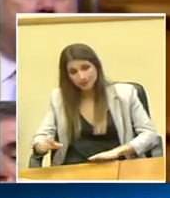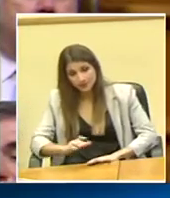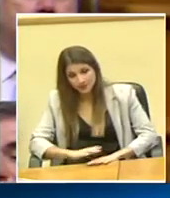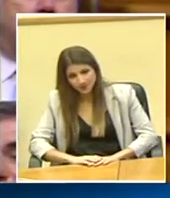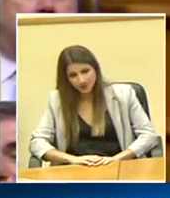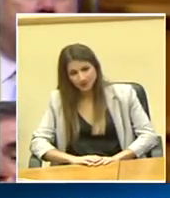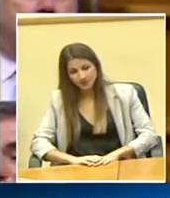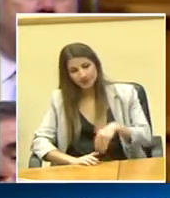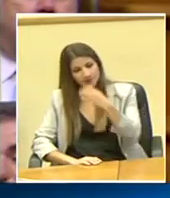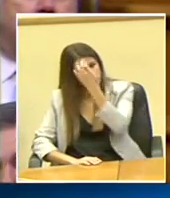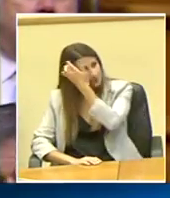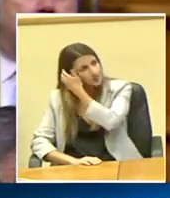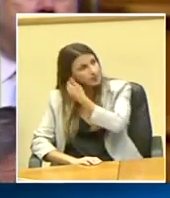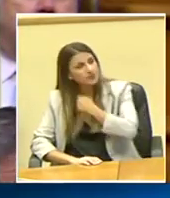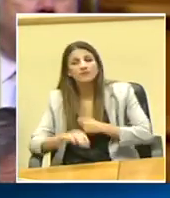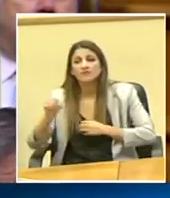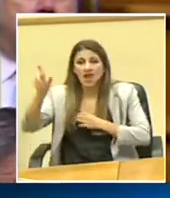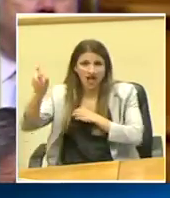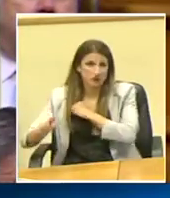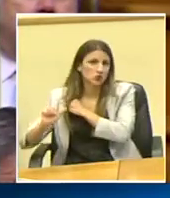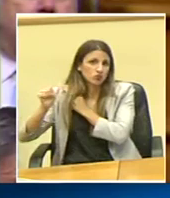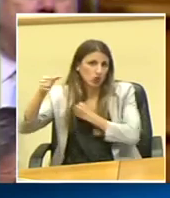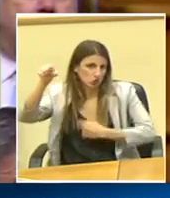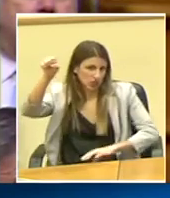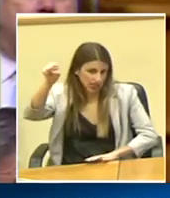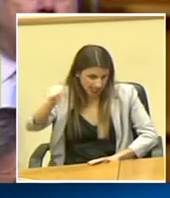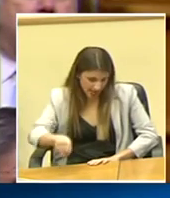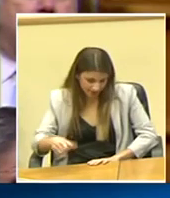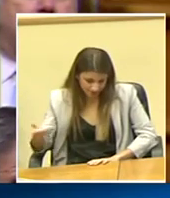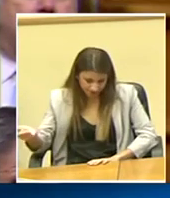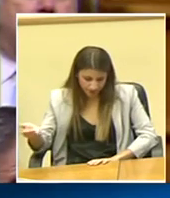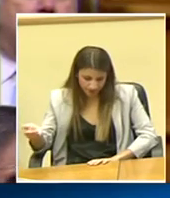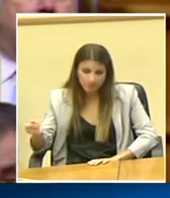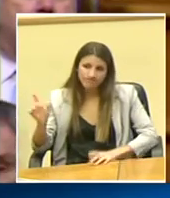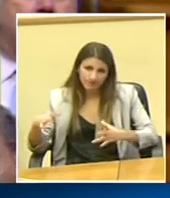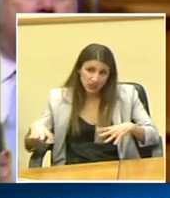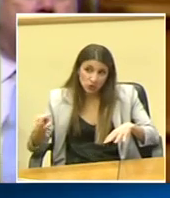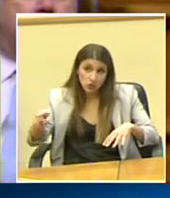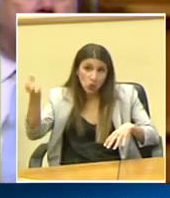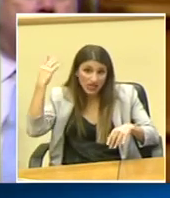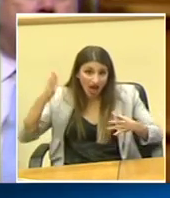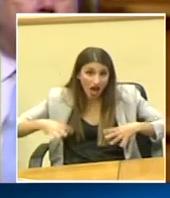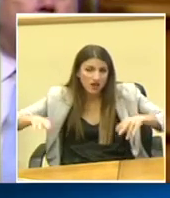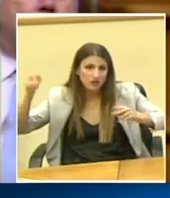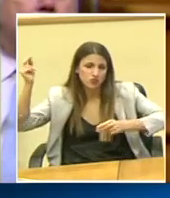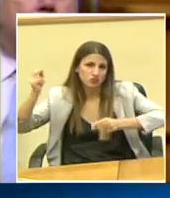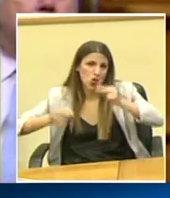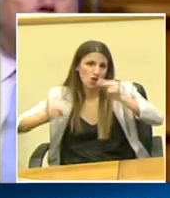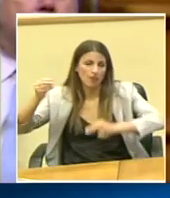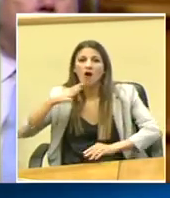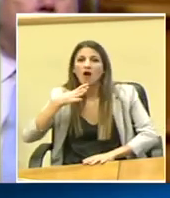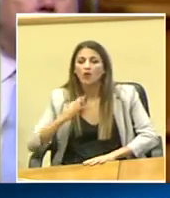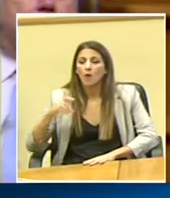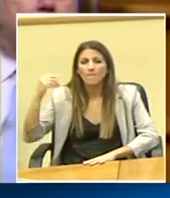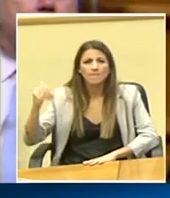Και ήταν βεβαίως και ο πρώτος ήσυχα, ο οποίος γέννησε το πρόβλημα αυτό. Ήσυχα. Όταν πολύ